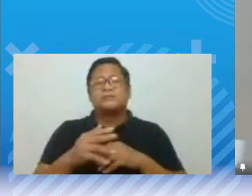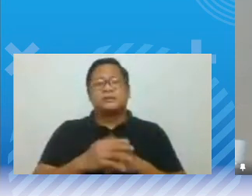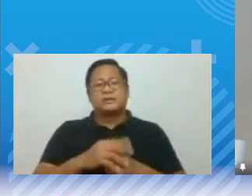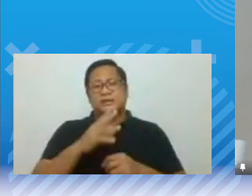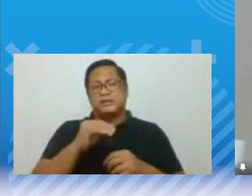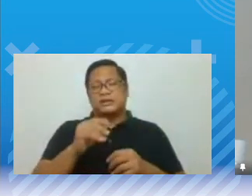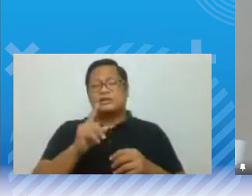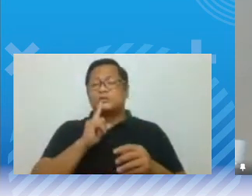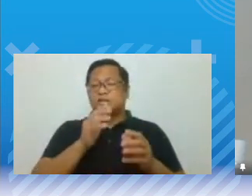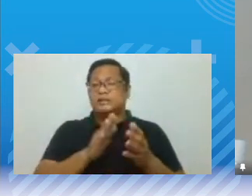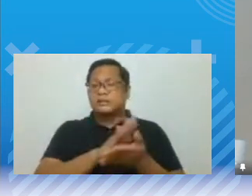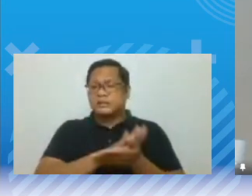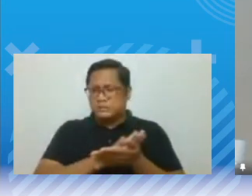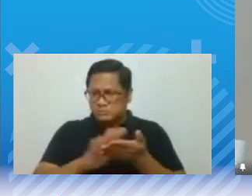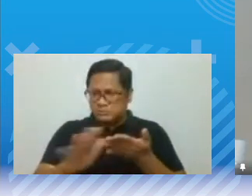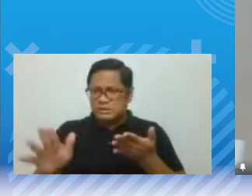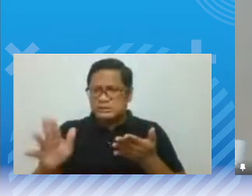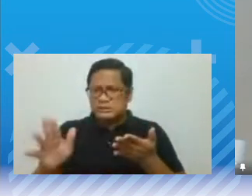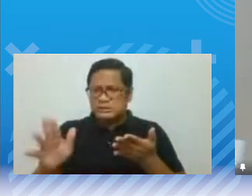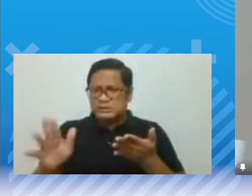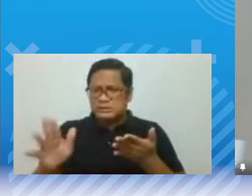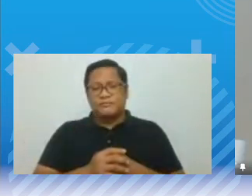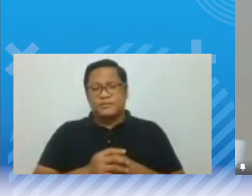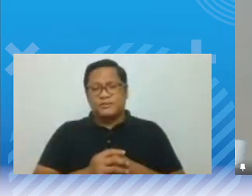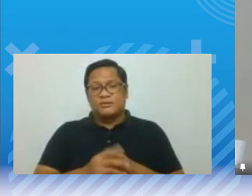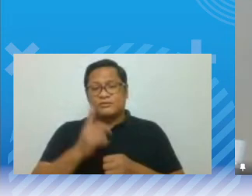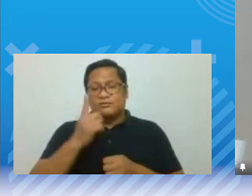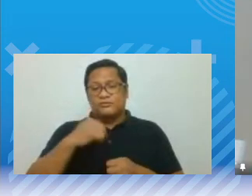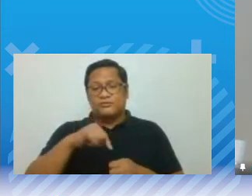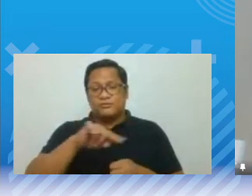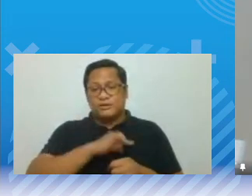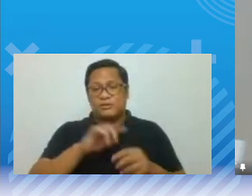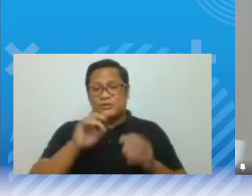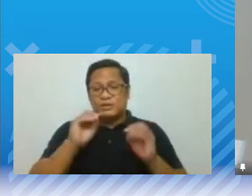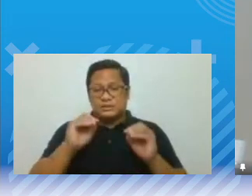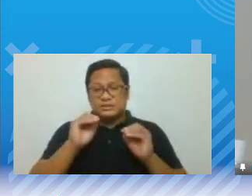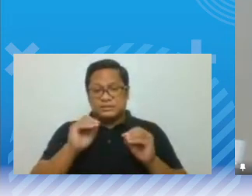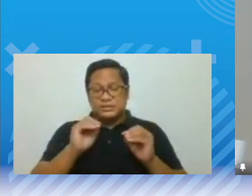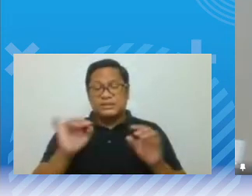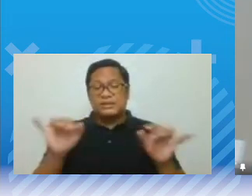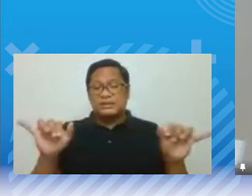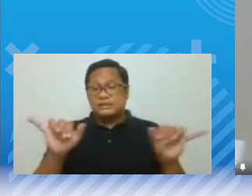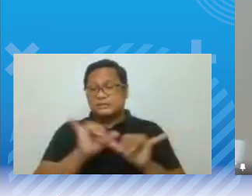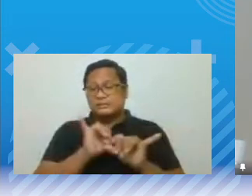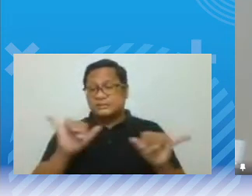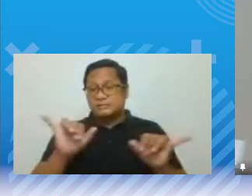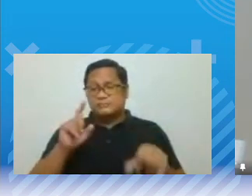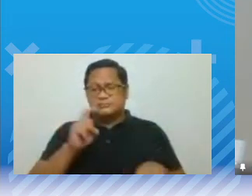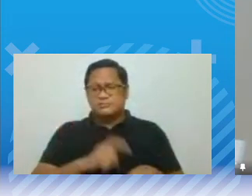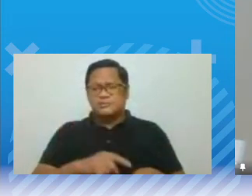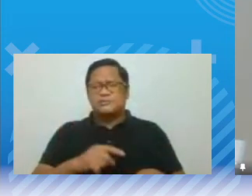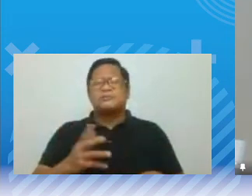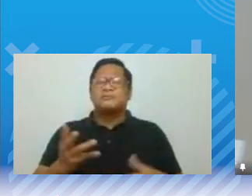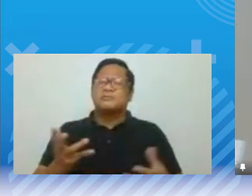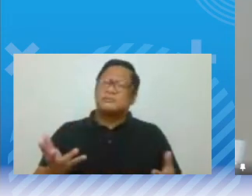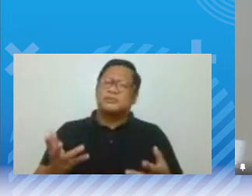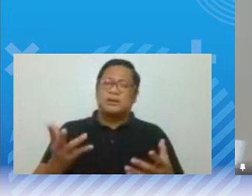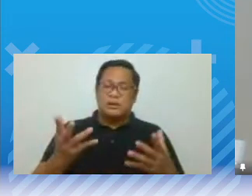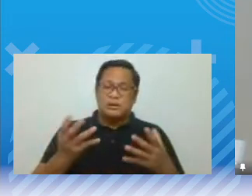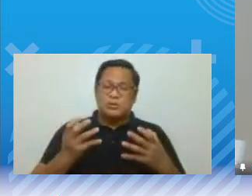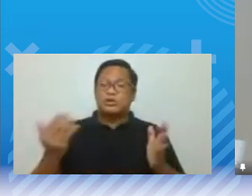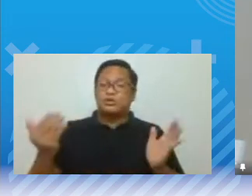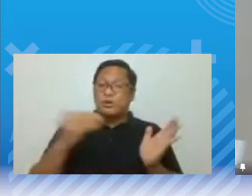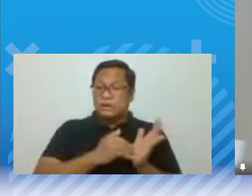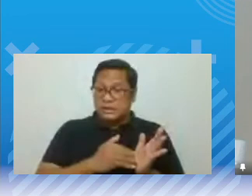efficient dun sa ating pagro. Also, at the same time, gusto ko lang din pong i-reiterate yung isa